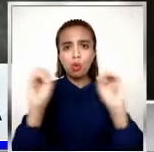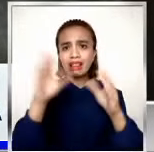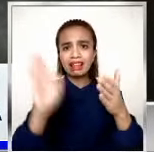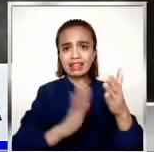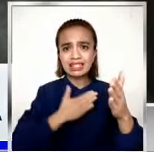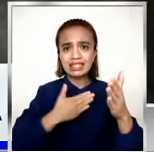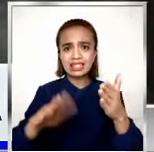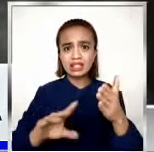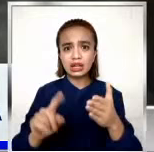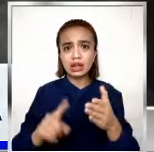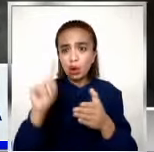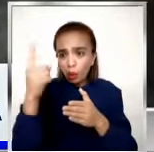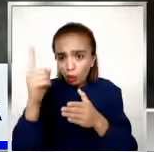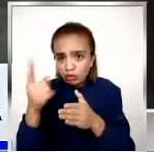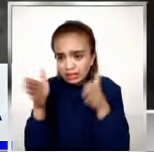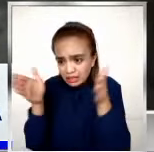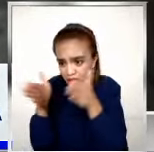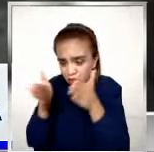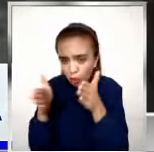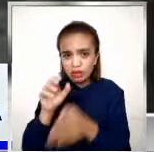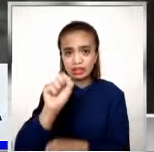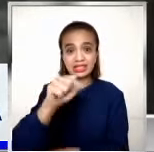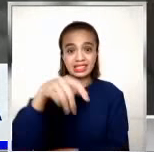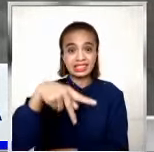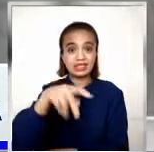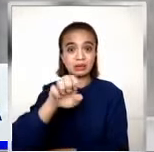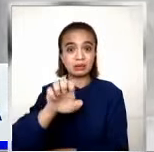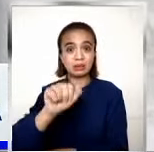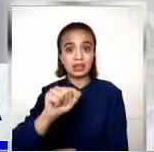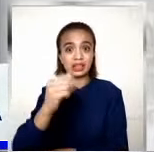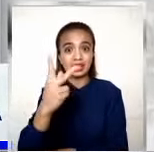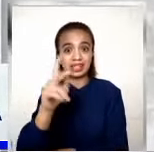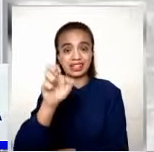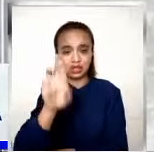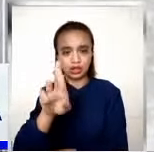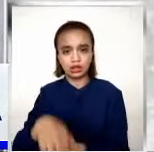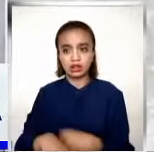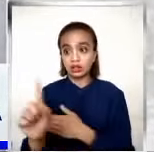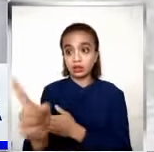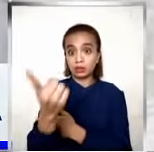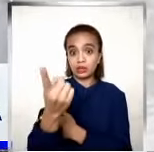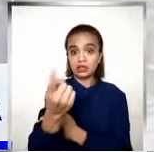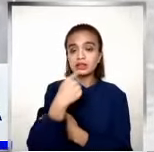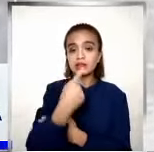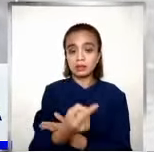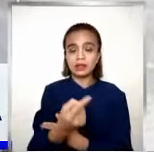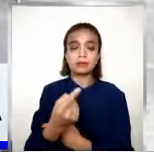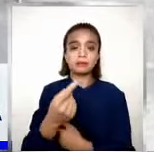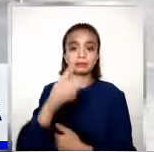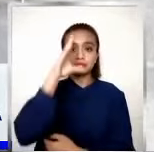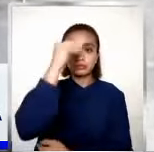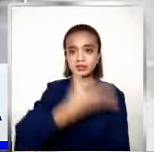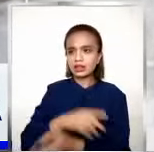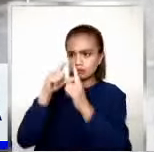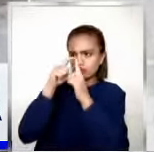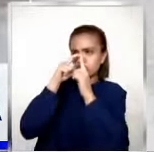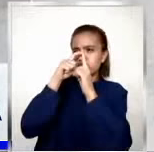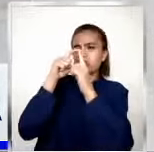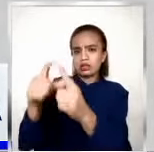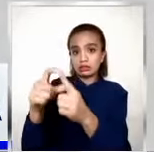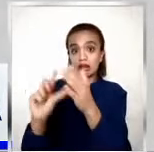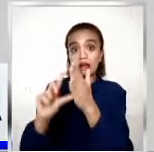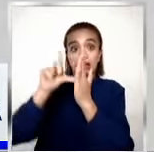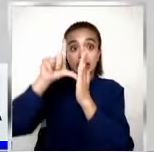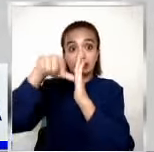lang. Dakong alauna, pasigaw na minura daw sila ng lalaking anak ni Lola Gloria. At ilang sandali pa,